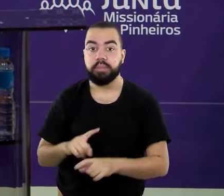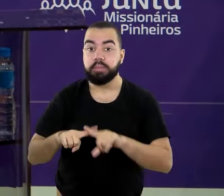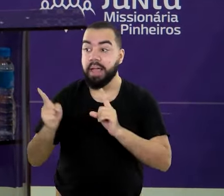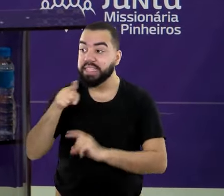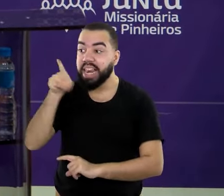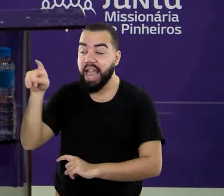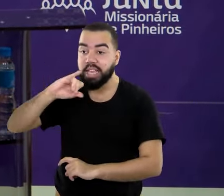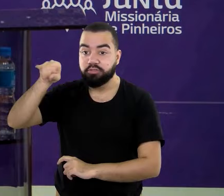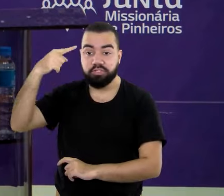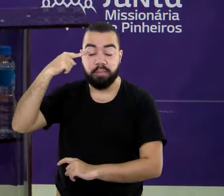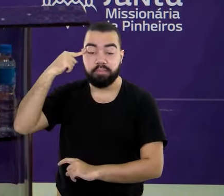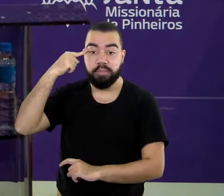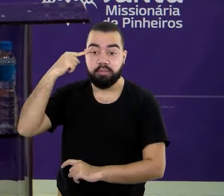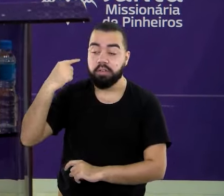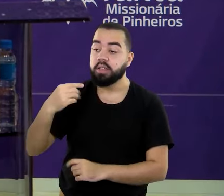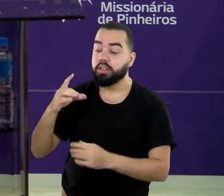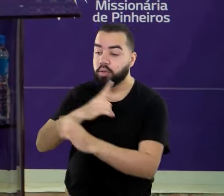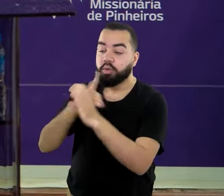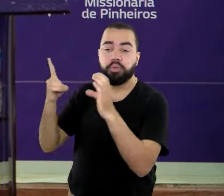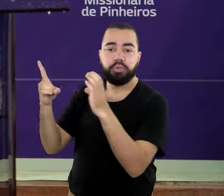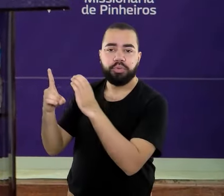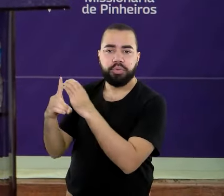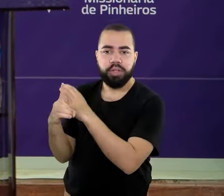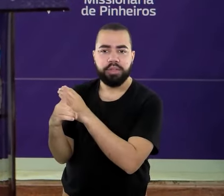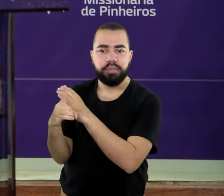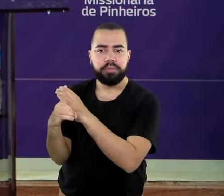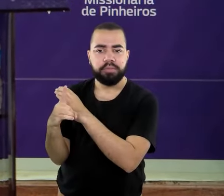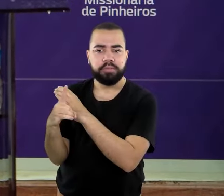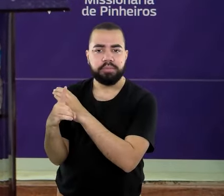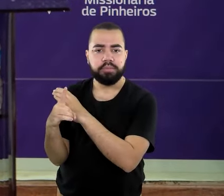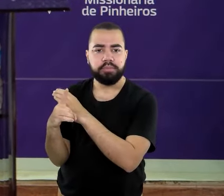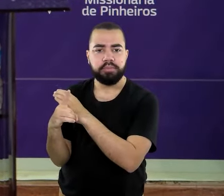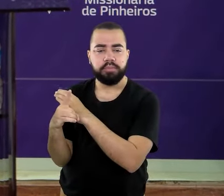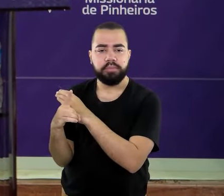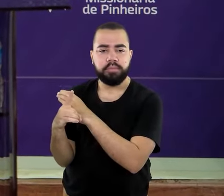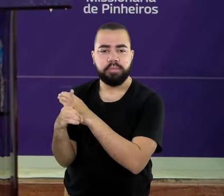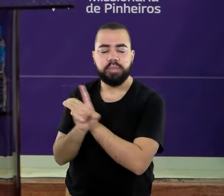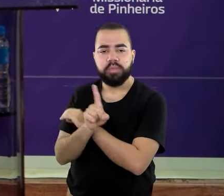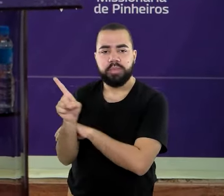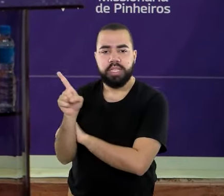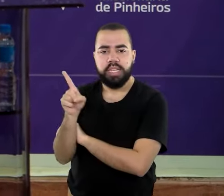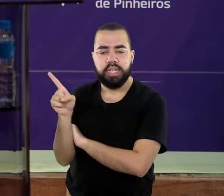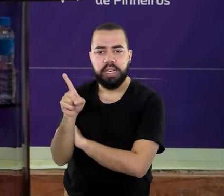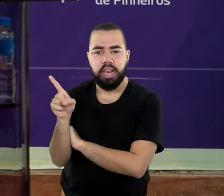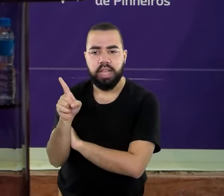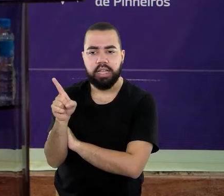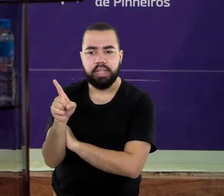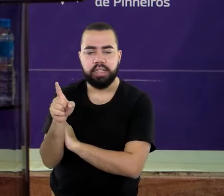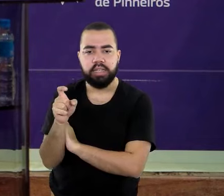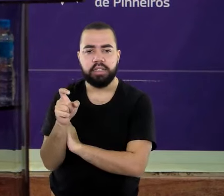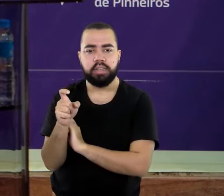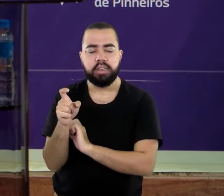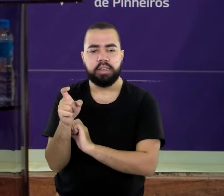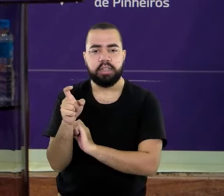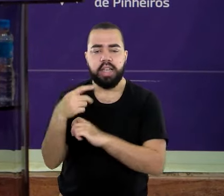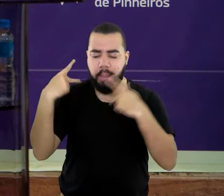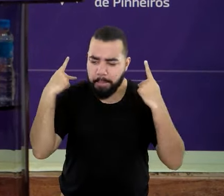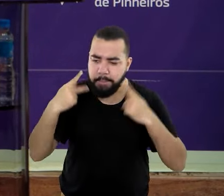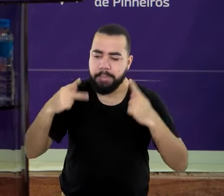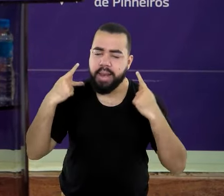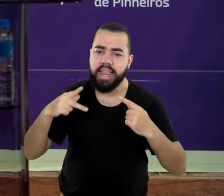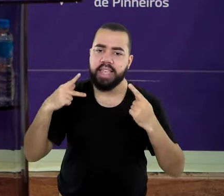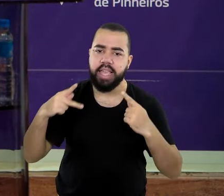Mas lá estava cultuando. 그때 가운을 입고 설교했습니다. E lá eu preguei